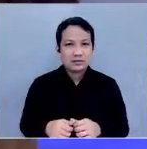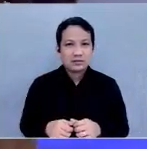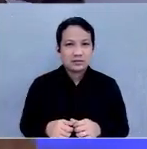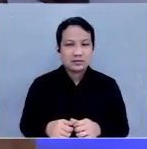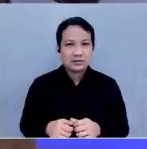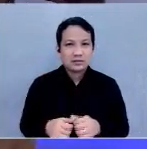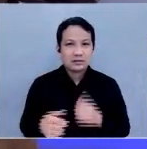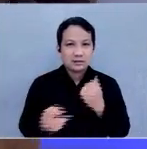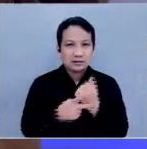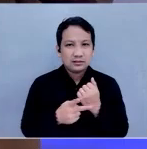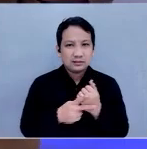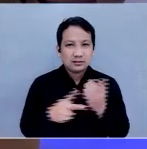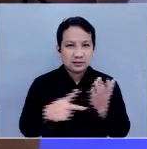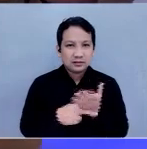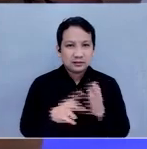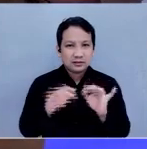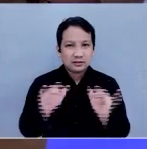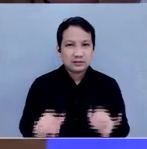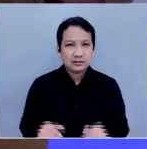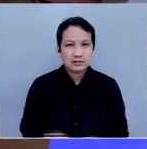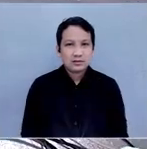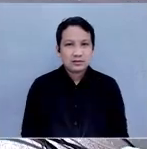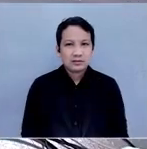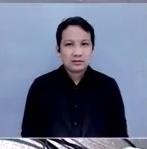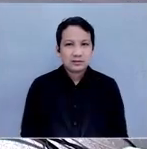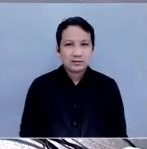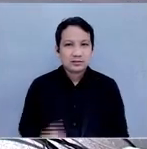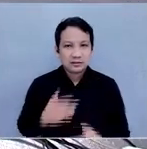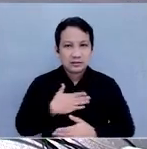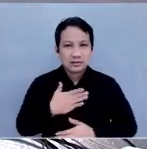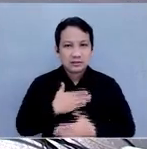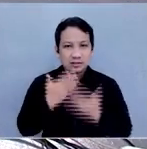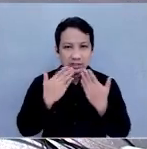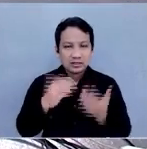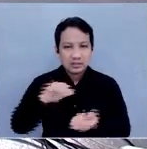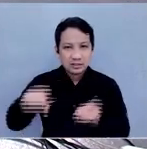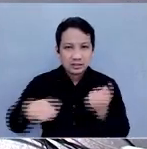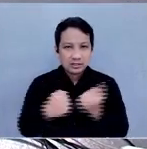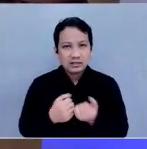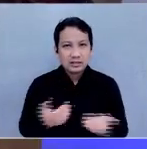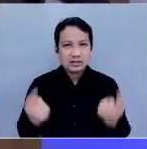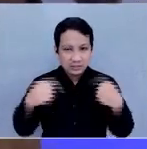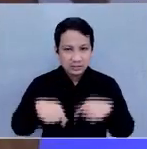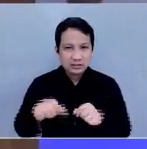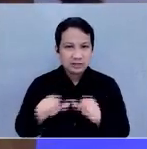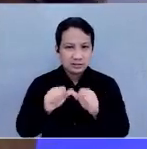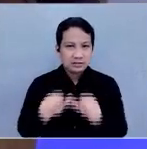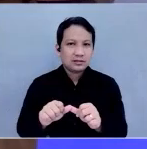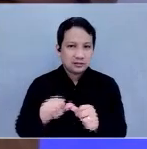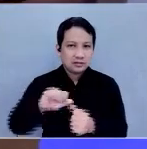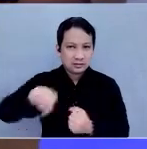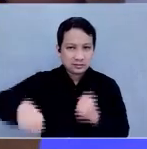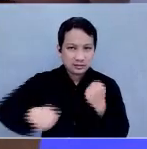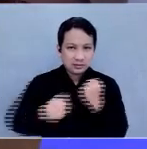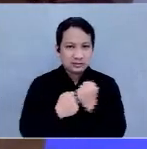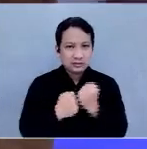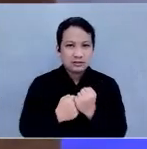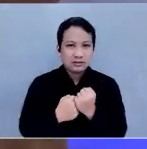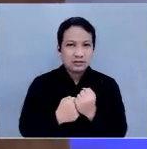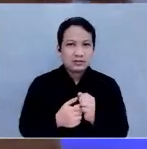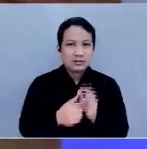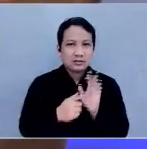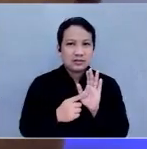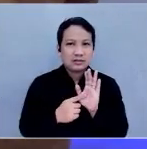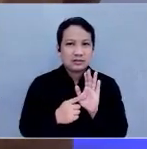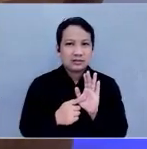ng flight. So, maraming salamat sa mga sumuporta. At pwede niyo pa rin po kami patuloy na isuporta sa